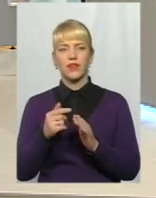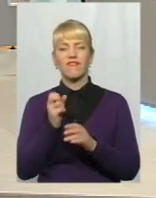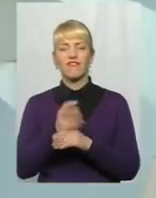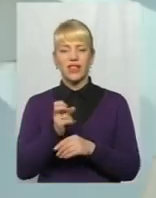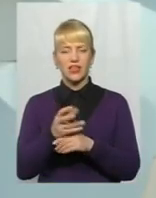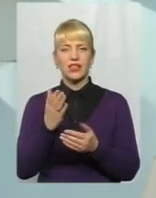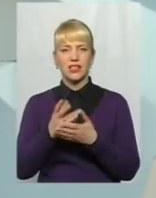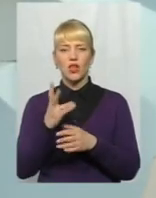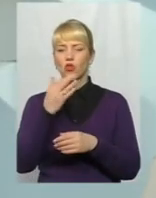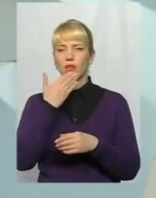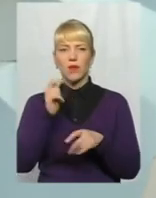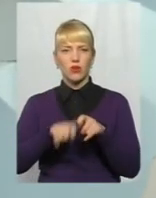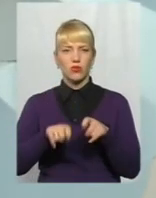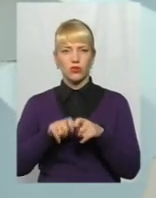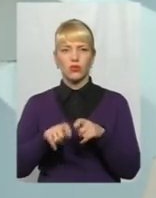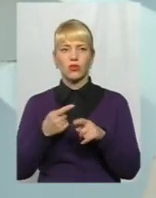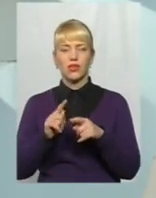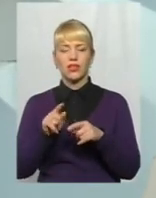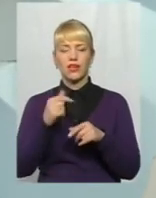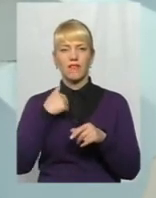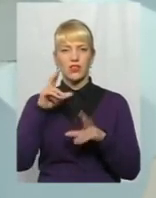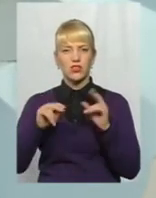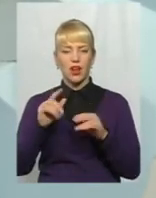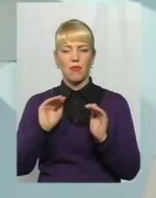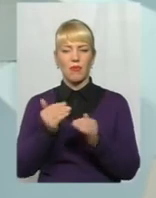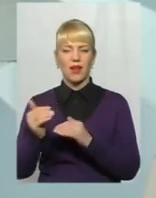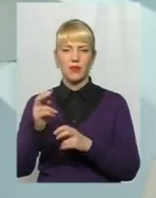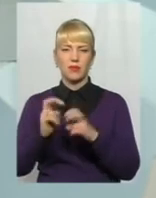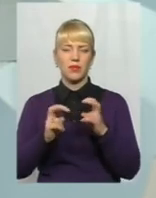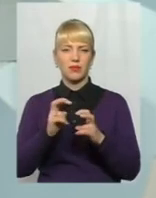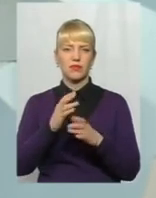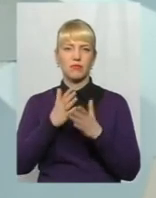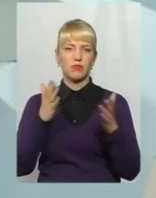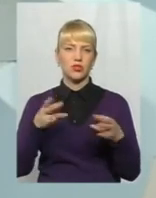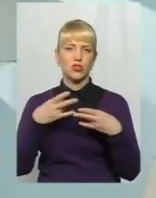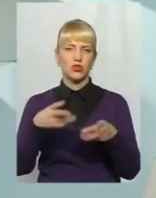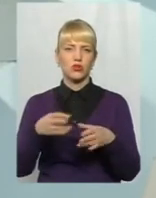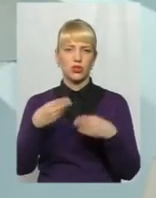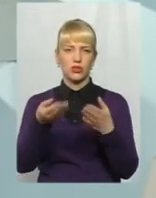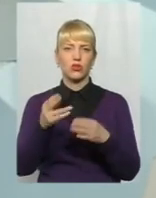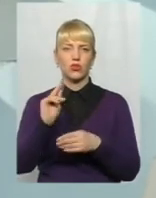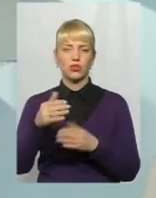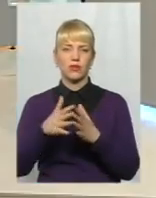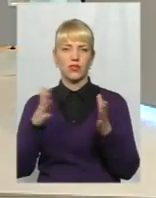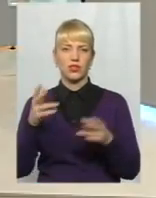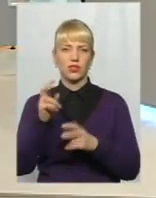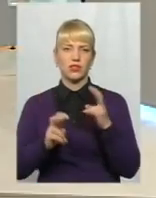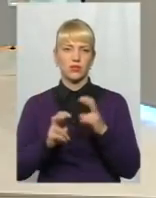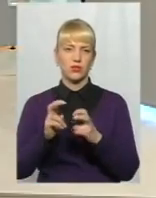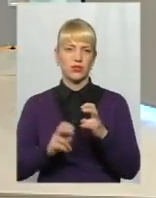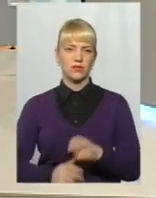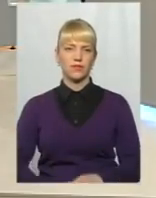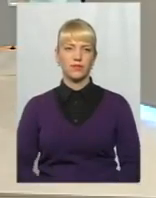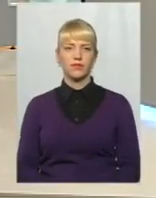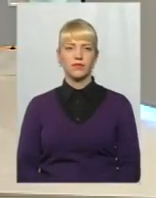Так, на мою думку, ці підприємства значно більше шкодять, ніж велике підприємство, яке стоїть весь час на контролі. Пане Олег, яка ваша думка? Ну,